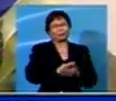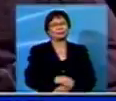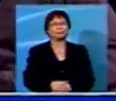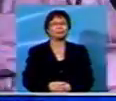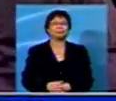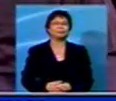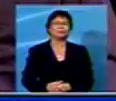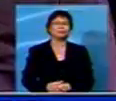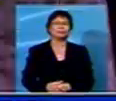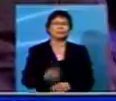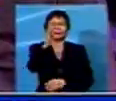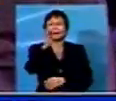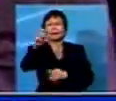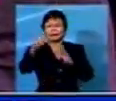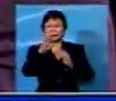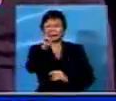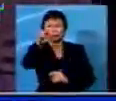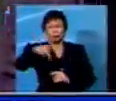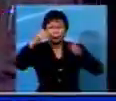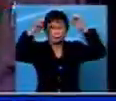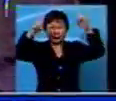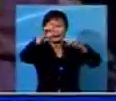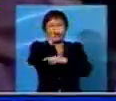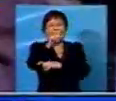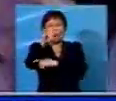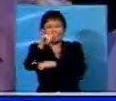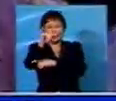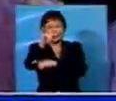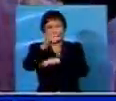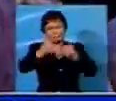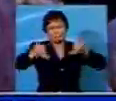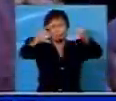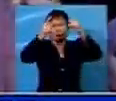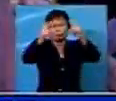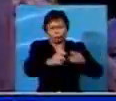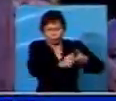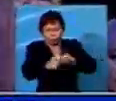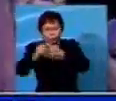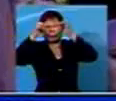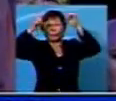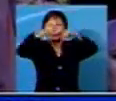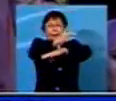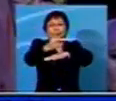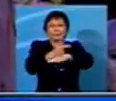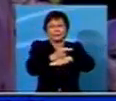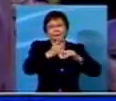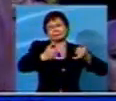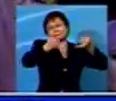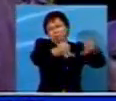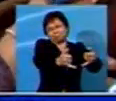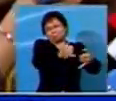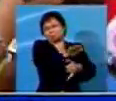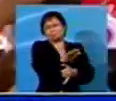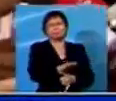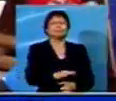belajar bekas ketua pengarah pelajaran Tan Sri Alimuddin Mohamad DOM di Anugerah tokoh kepimpinan pendidikan kebangsaan